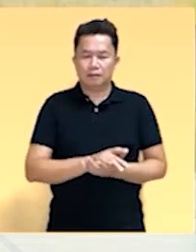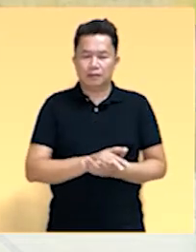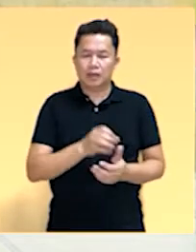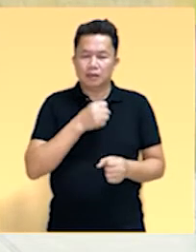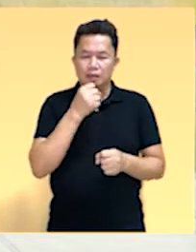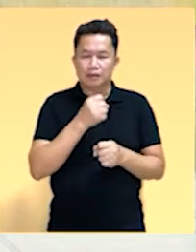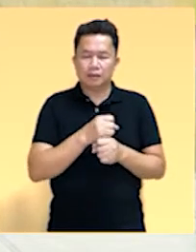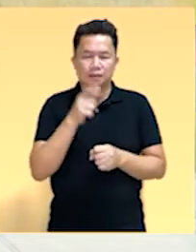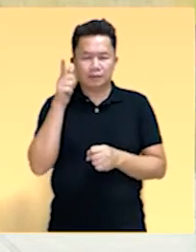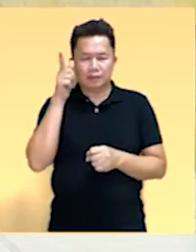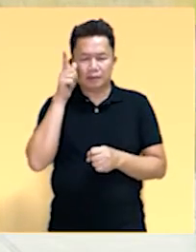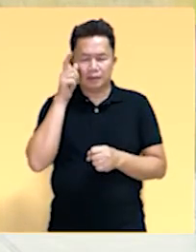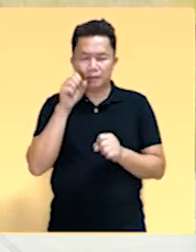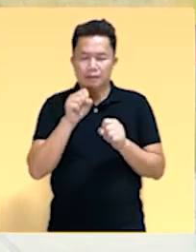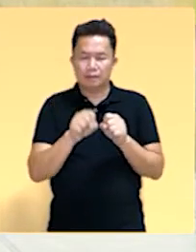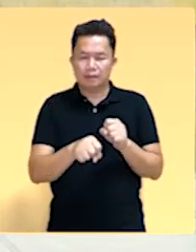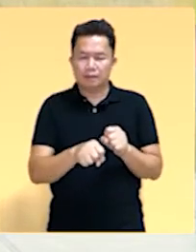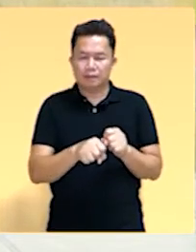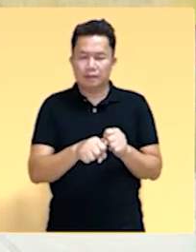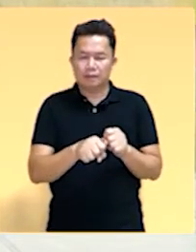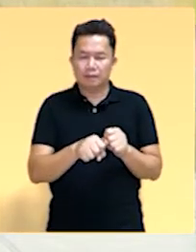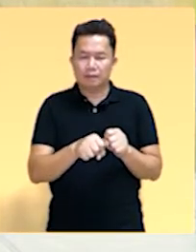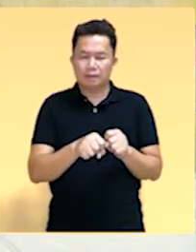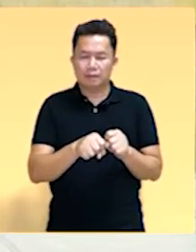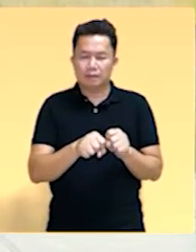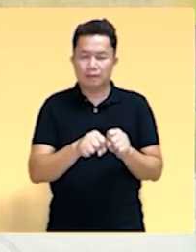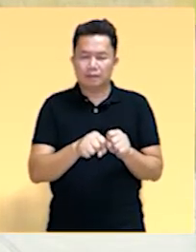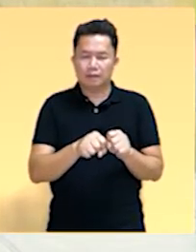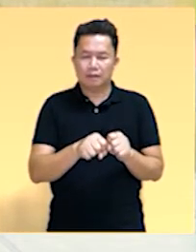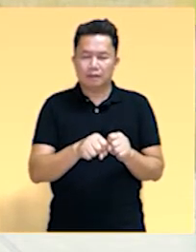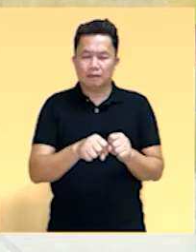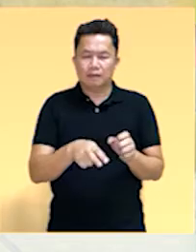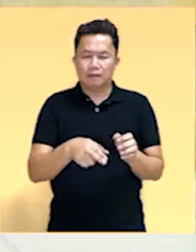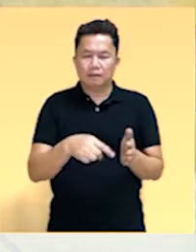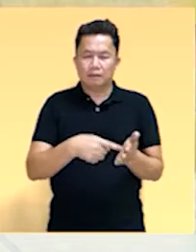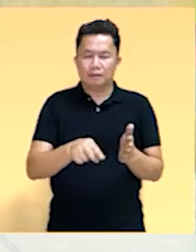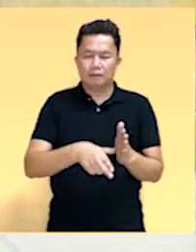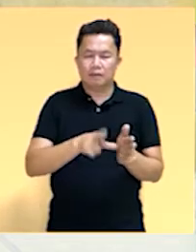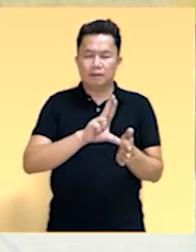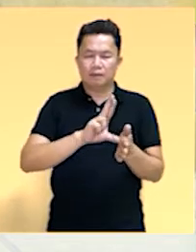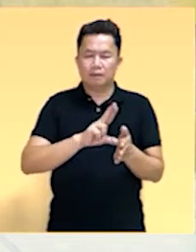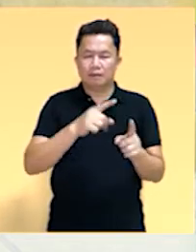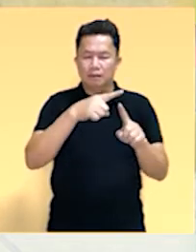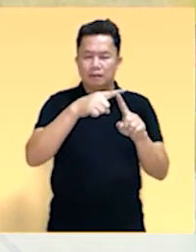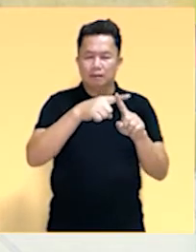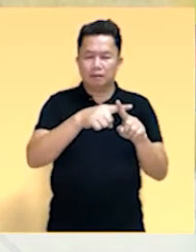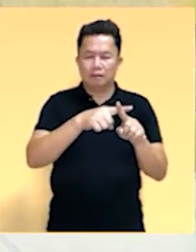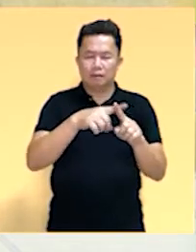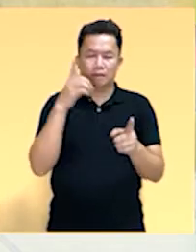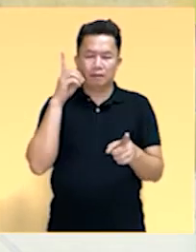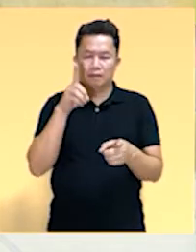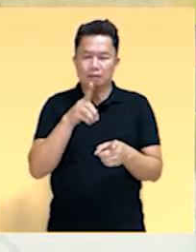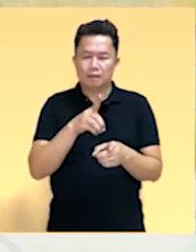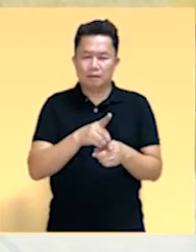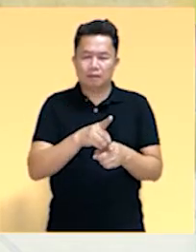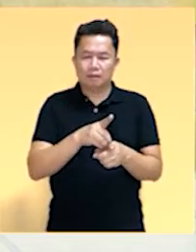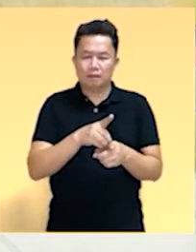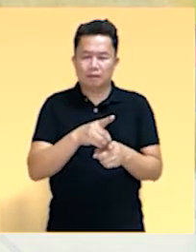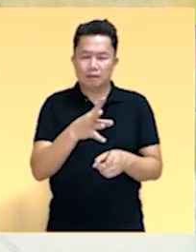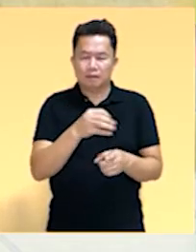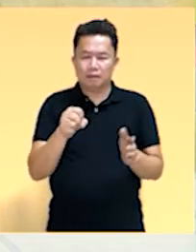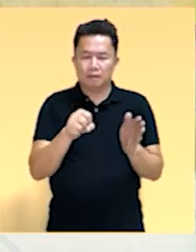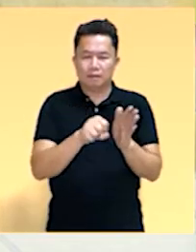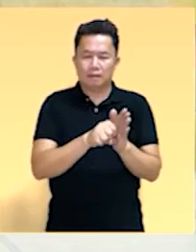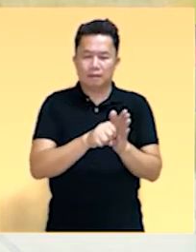325. Sigurado ka na ba, Lina? Maaari ka namang mag-check at look back. I-add mo ang nakuha mong difference